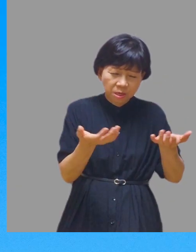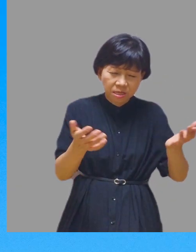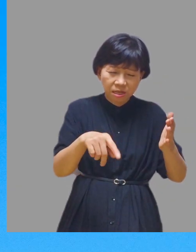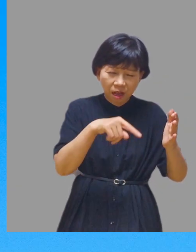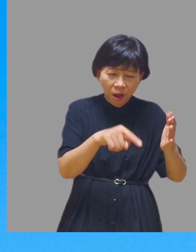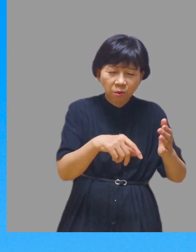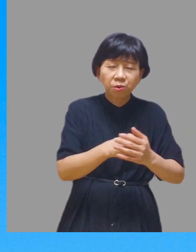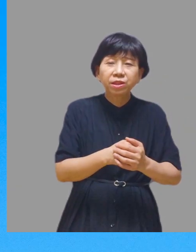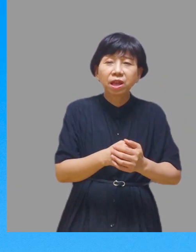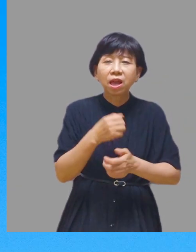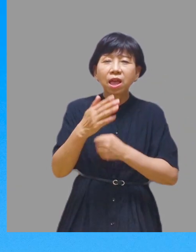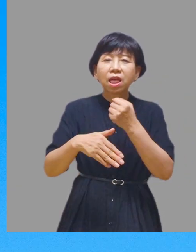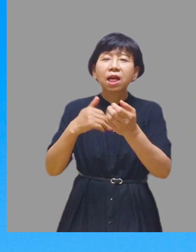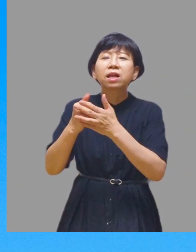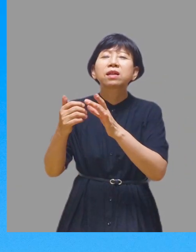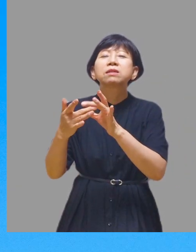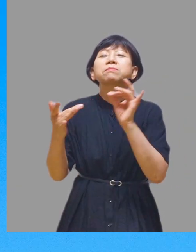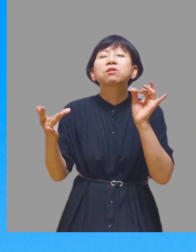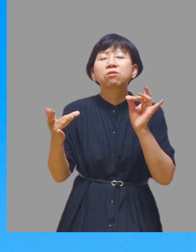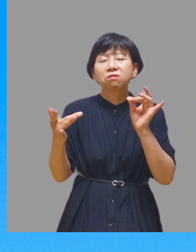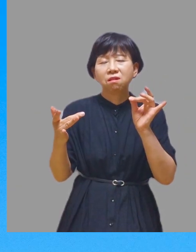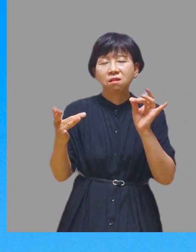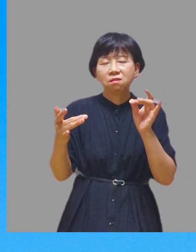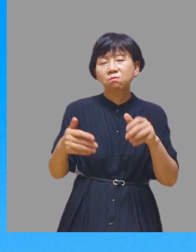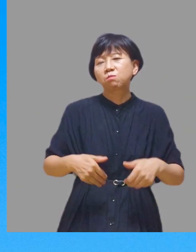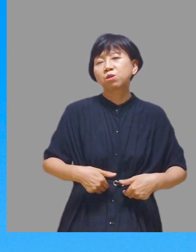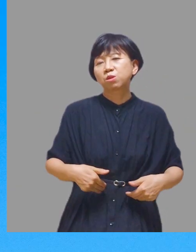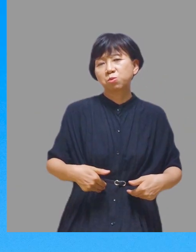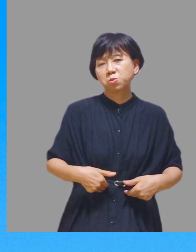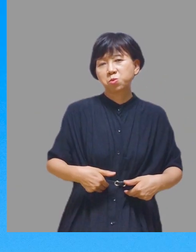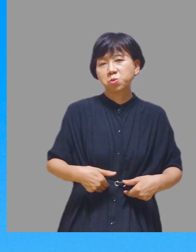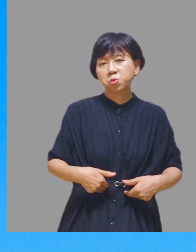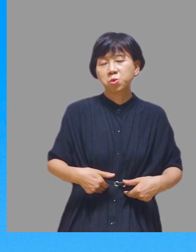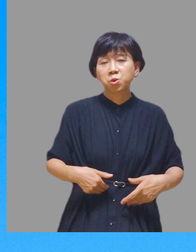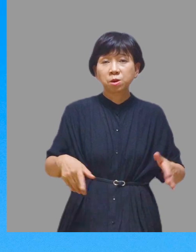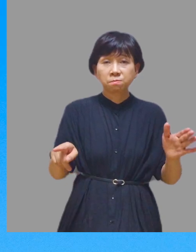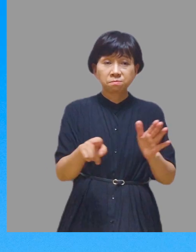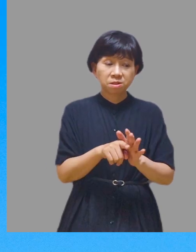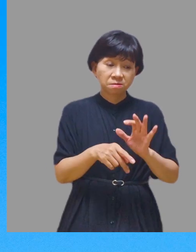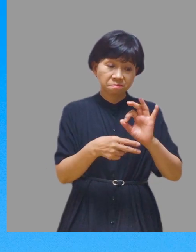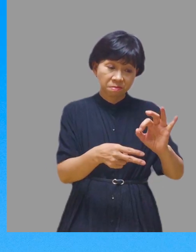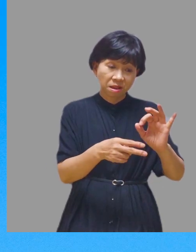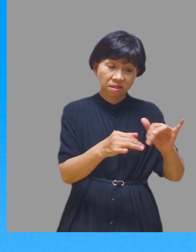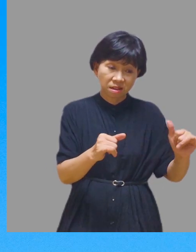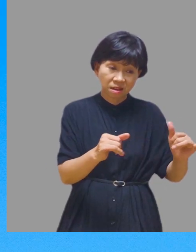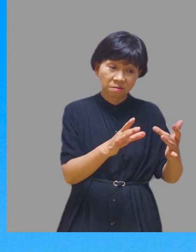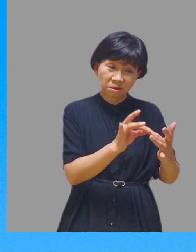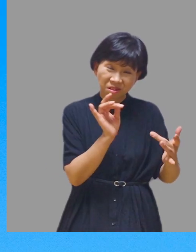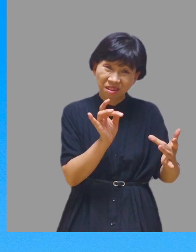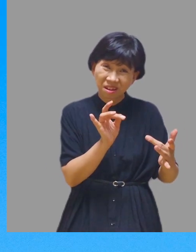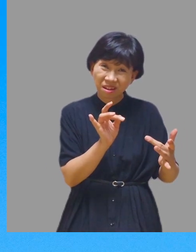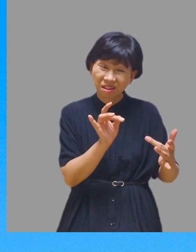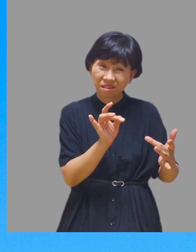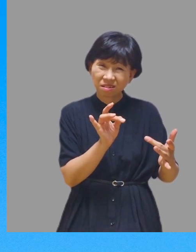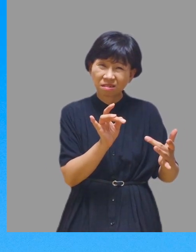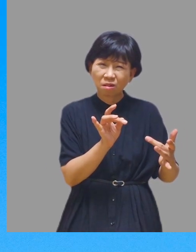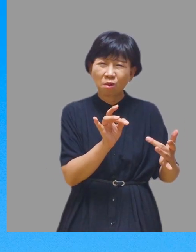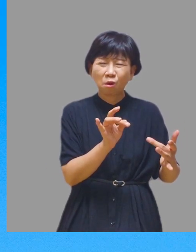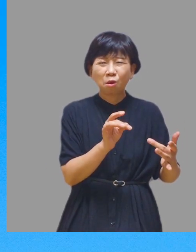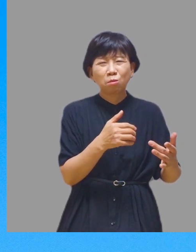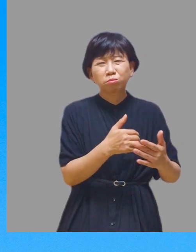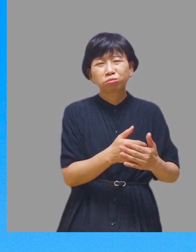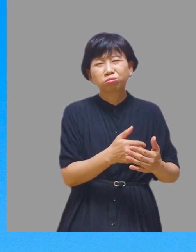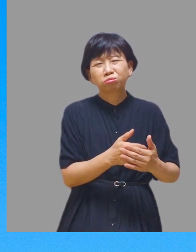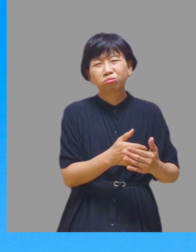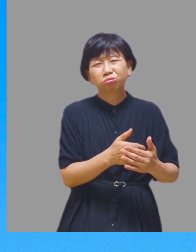하나님의 자녀로 선택할 수 있는 거예요. 그러면 여러분, 믿음이 없는 사람들의 선택은 불안합니다.